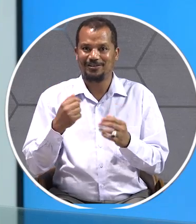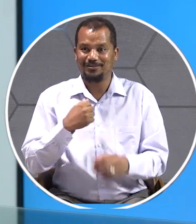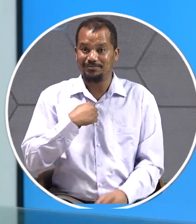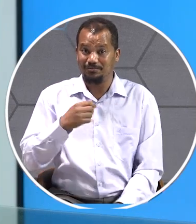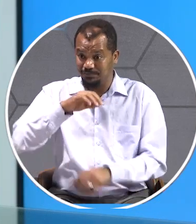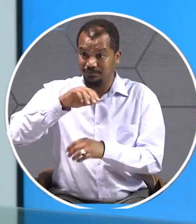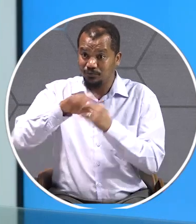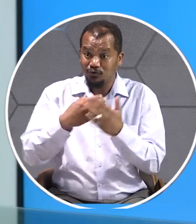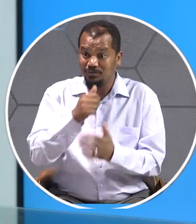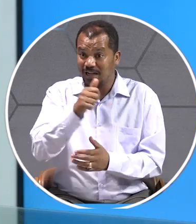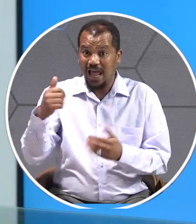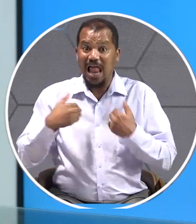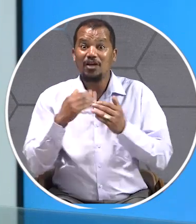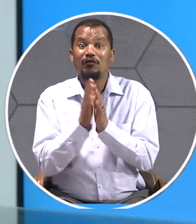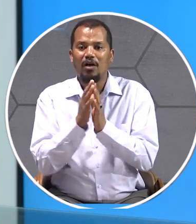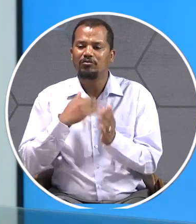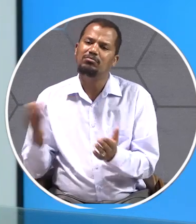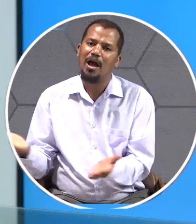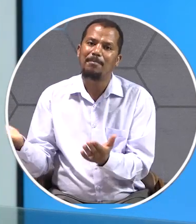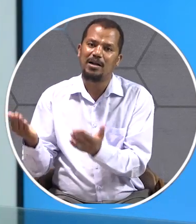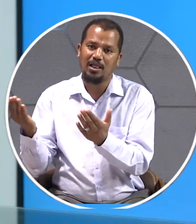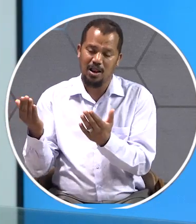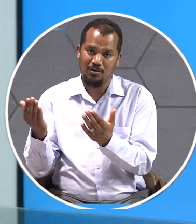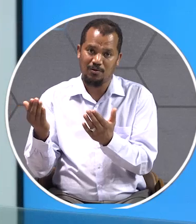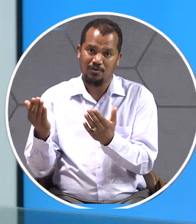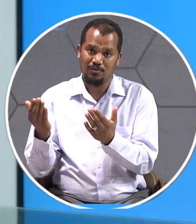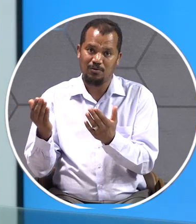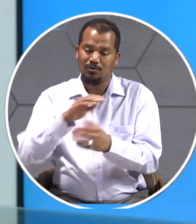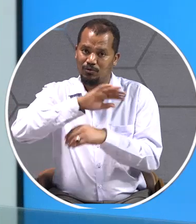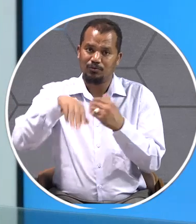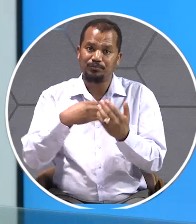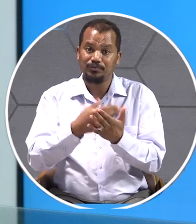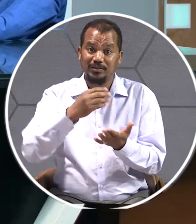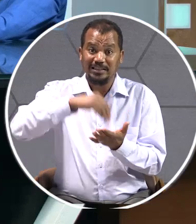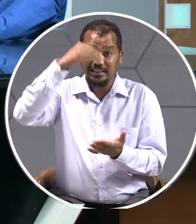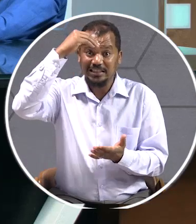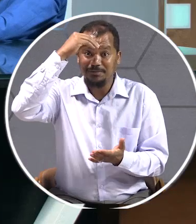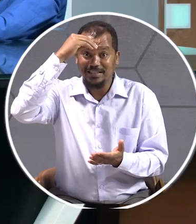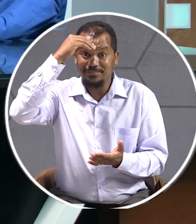እንዳይድላቸው ፖቴንሻል አፕሪሼት አደርጋለሁ። ነሰሰርሊ ሁሉም አካደሚካሊ